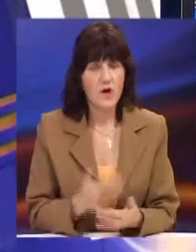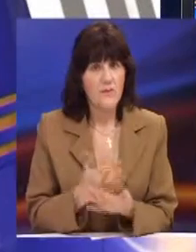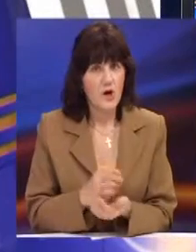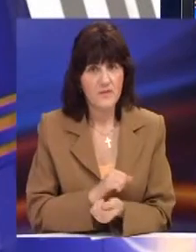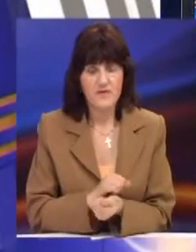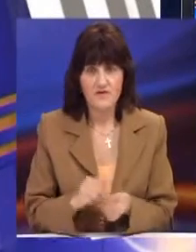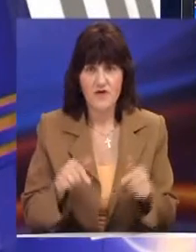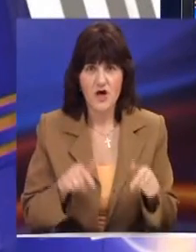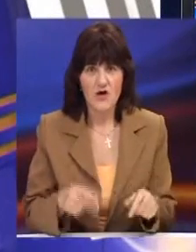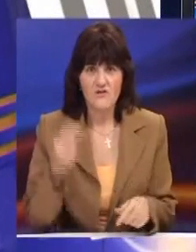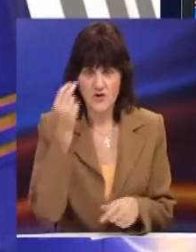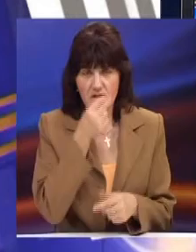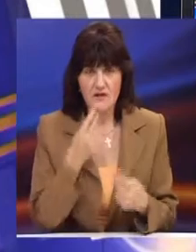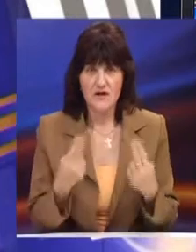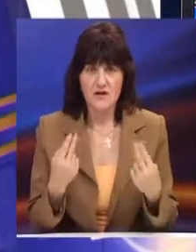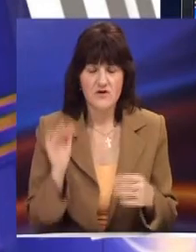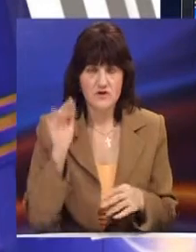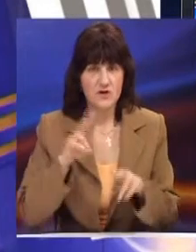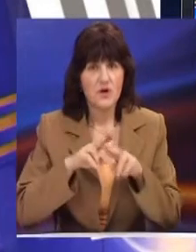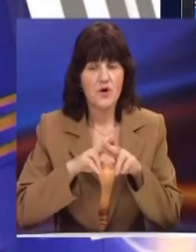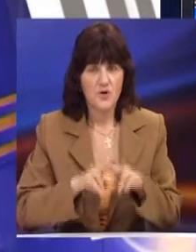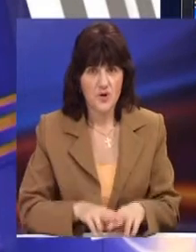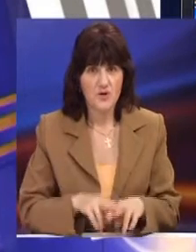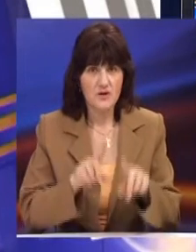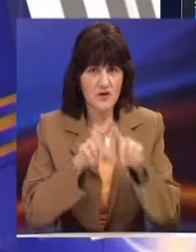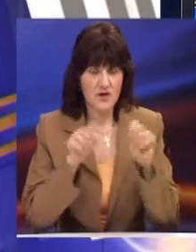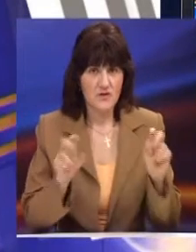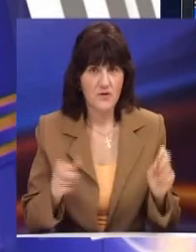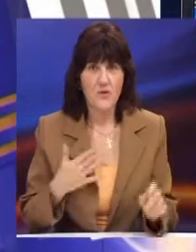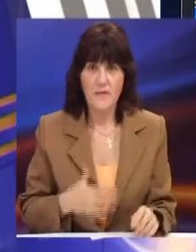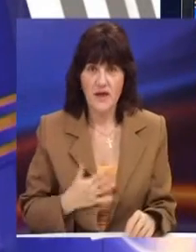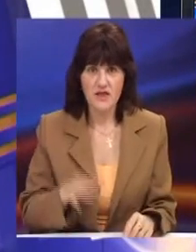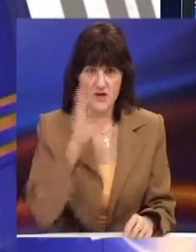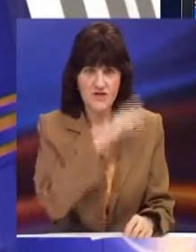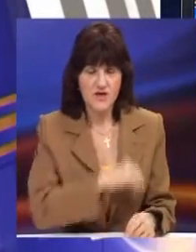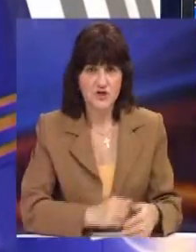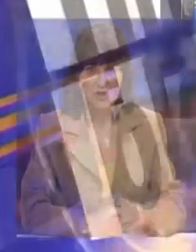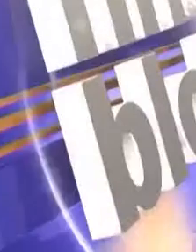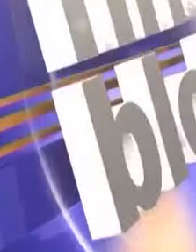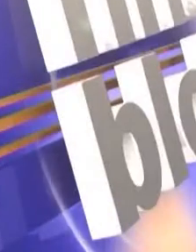Bilo bi to sve u ovonedeljnom pregledu najznačajnijih dešavanja. Ostanite i dalje uz You Eko. Prijatno večer.